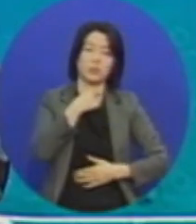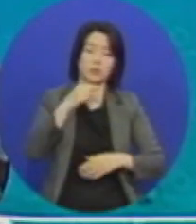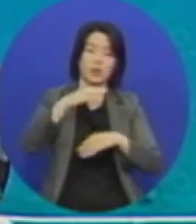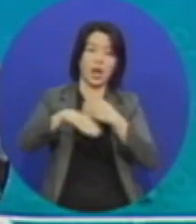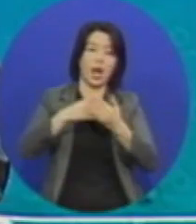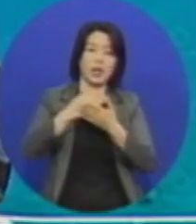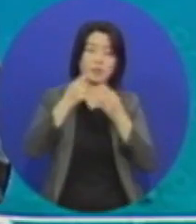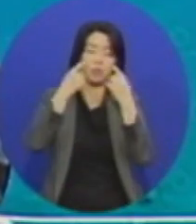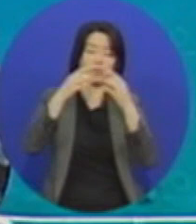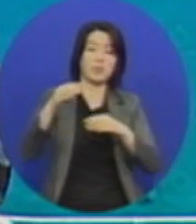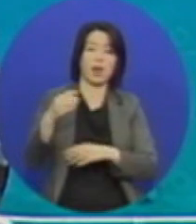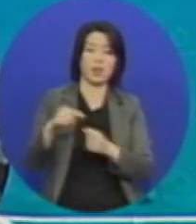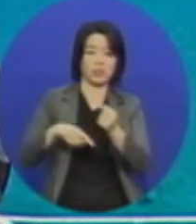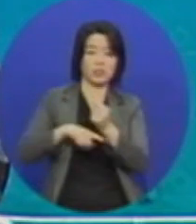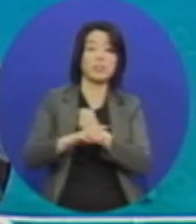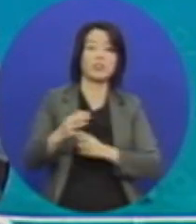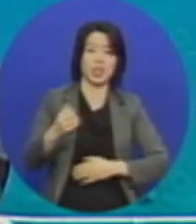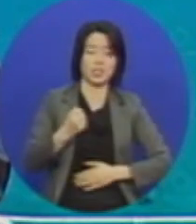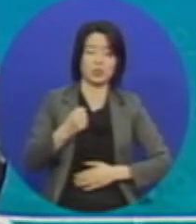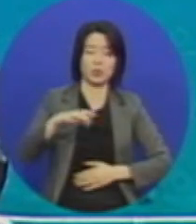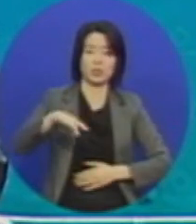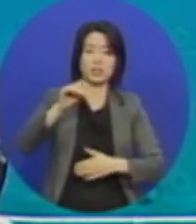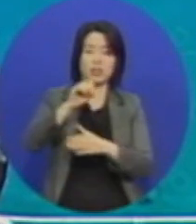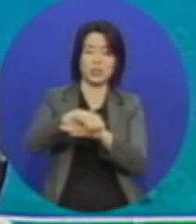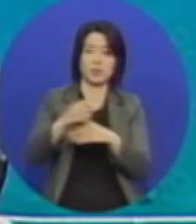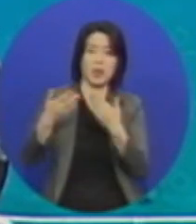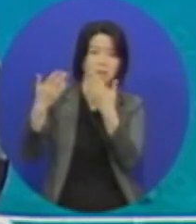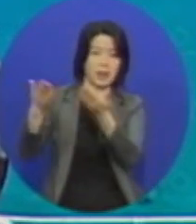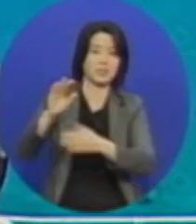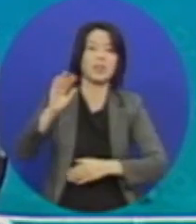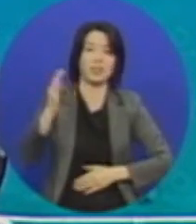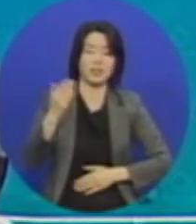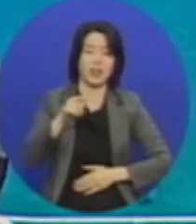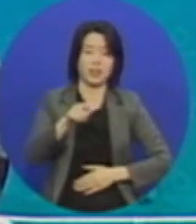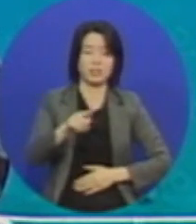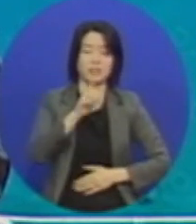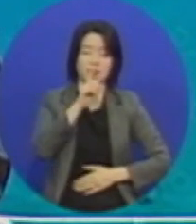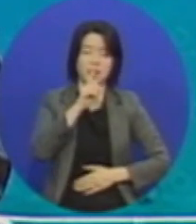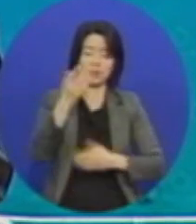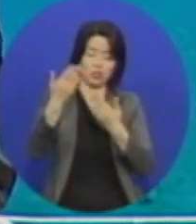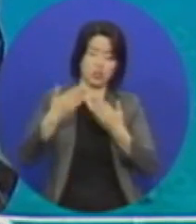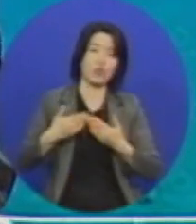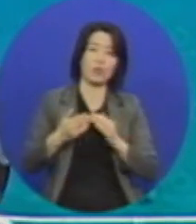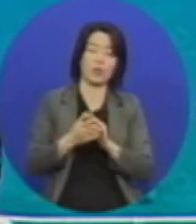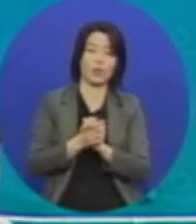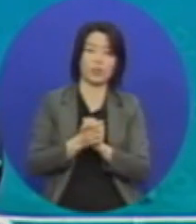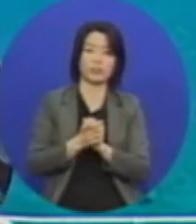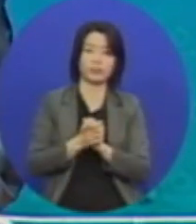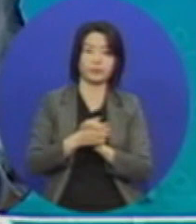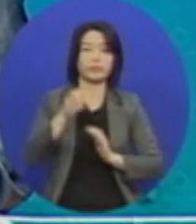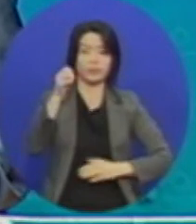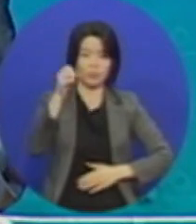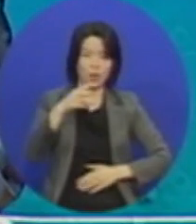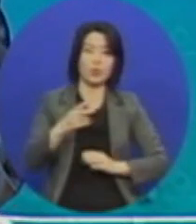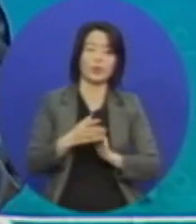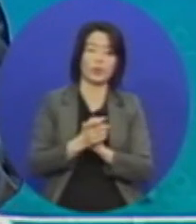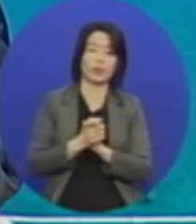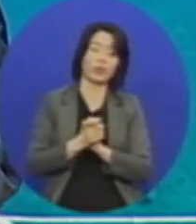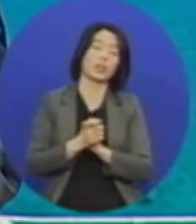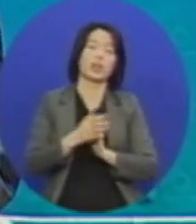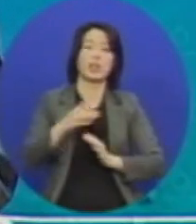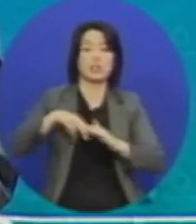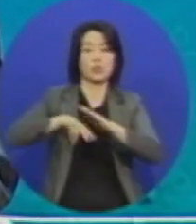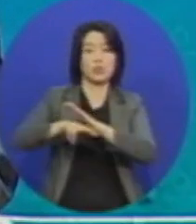가지고 첫 열매를 하나님께 바쳐야 된다 하는 말씀을 하셨고 그리고 아